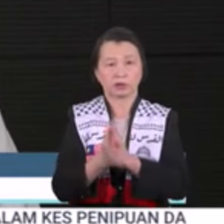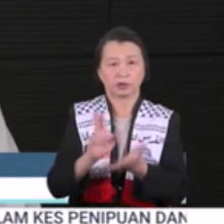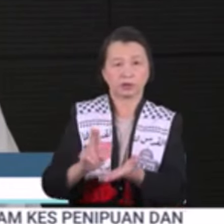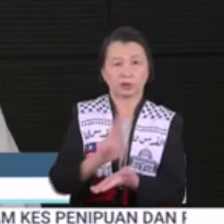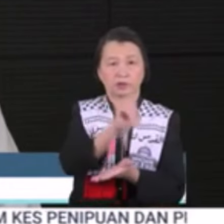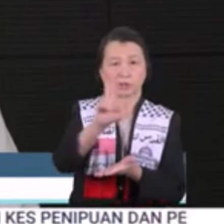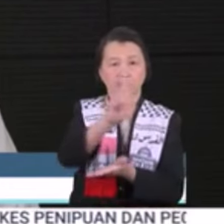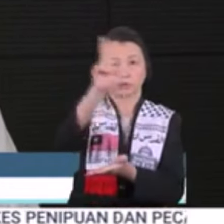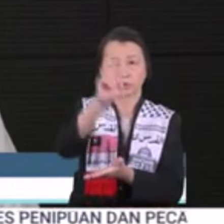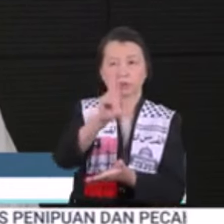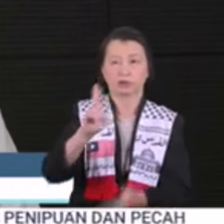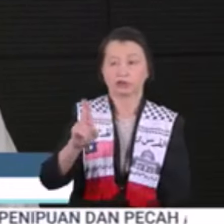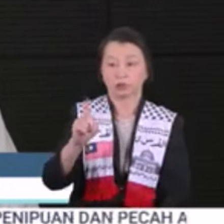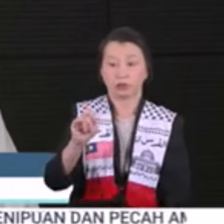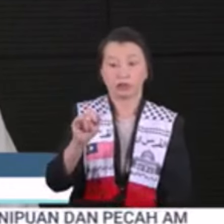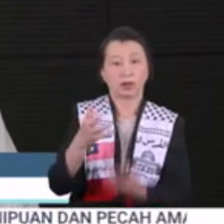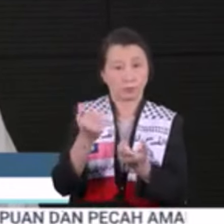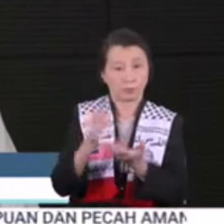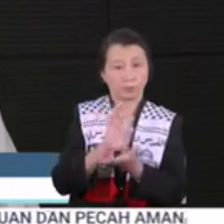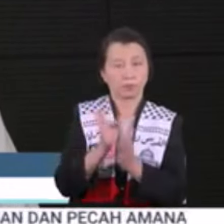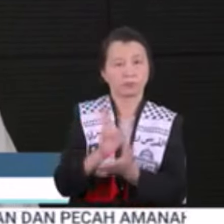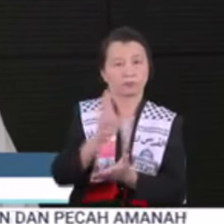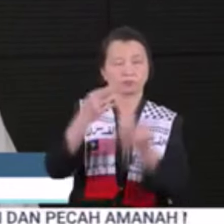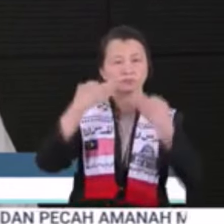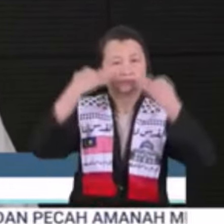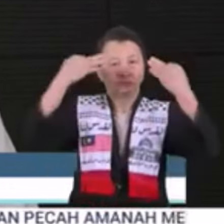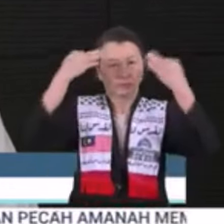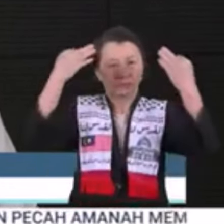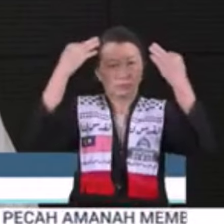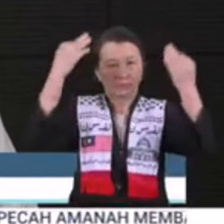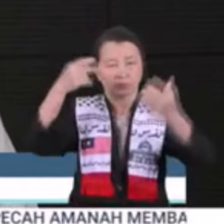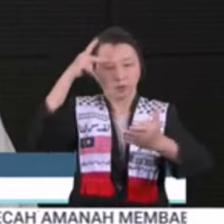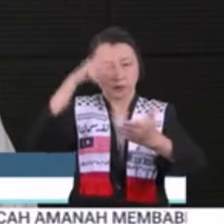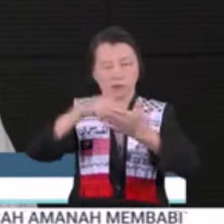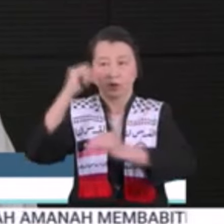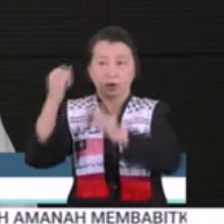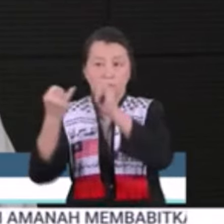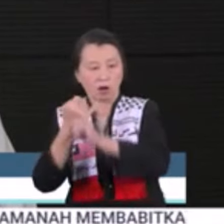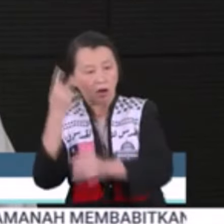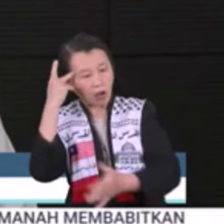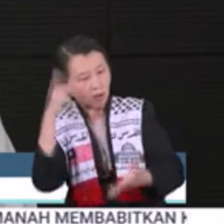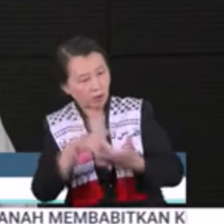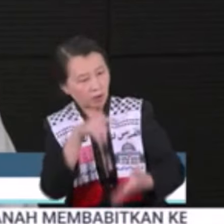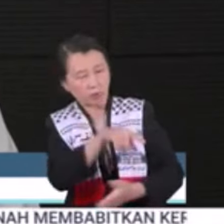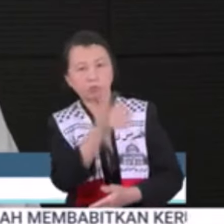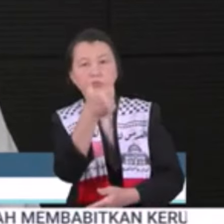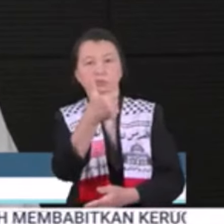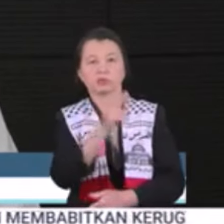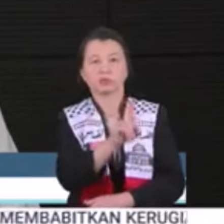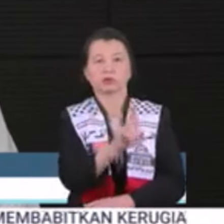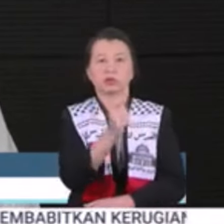fakulti yang terkenal, dikenali di peringkat antarabangsa dalam menyediakan